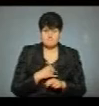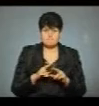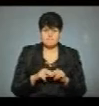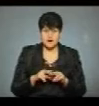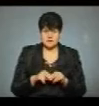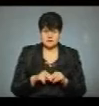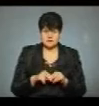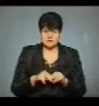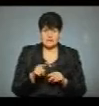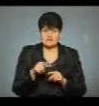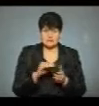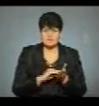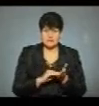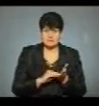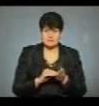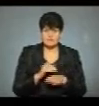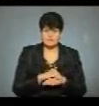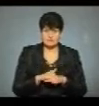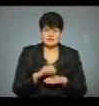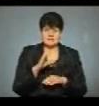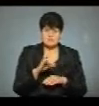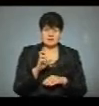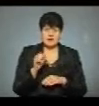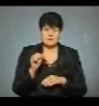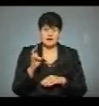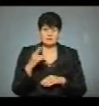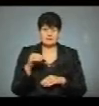паспорт. Там написано вулиця Степана Бандера.